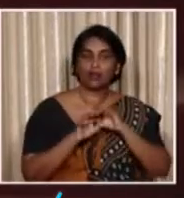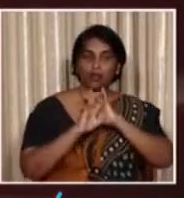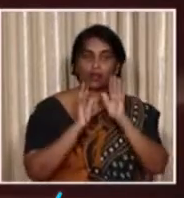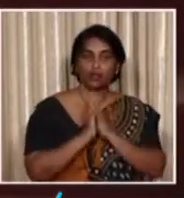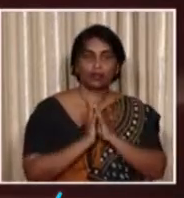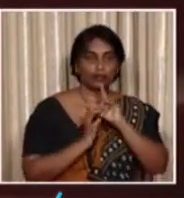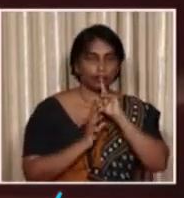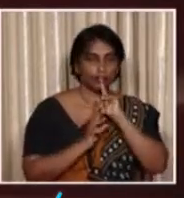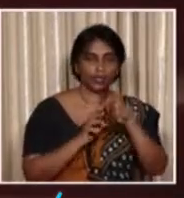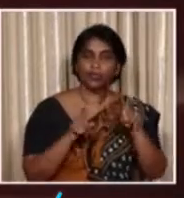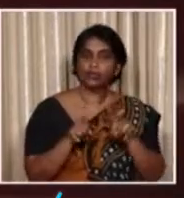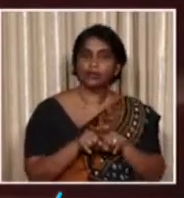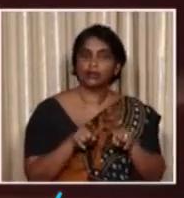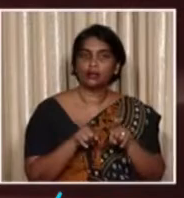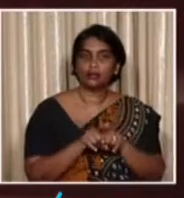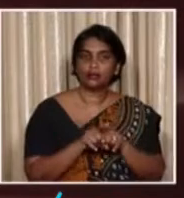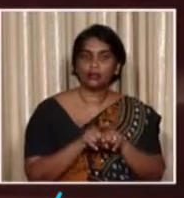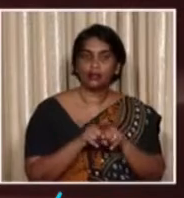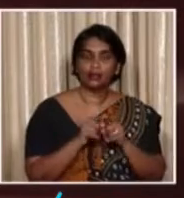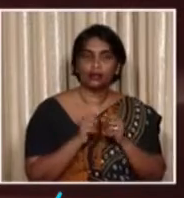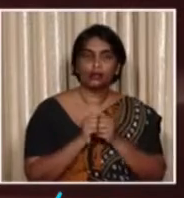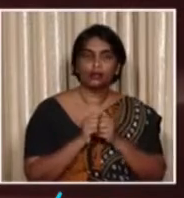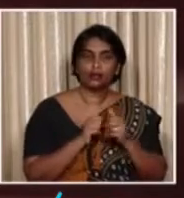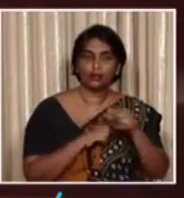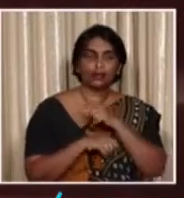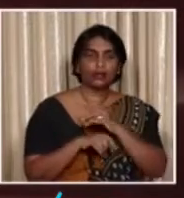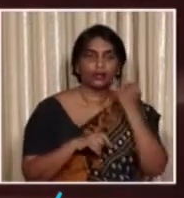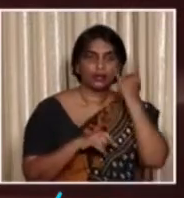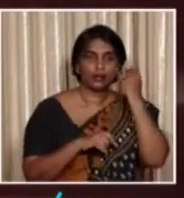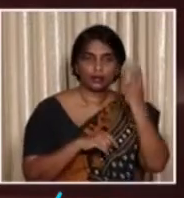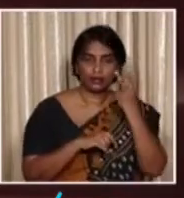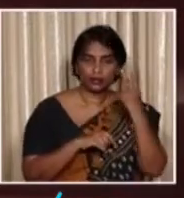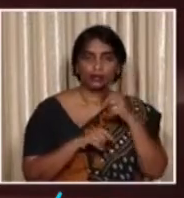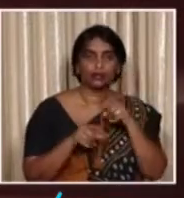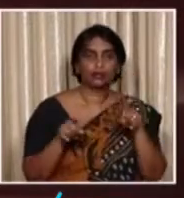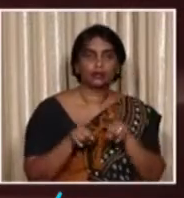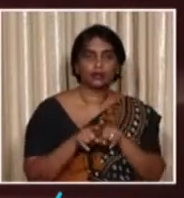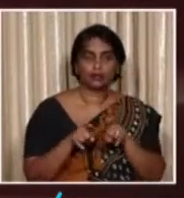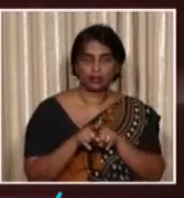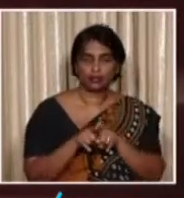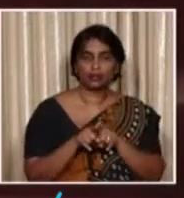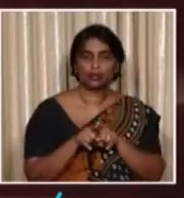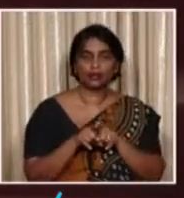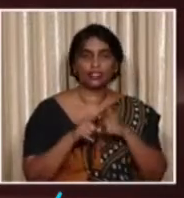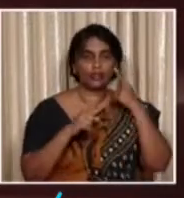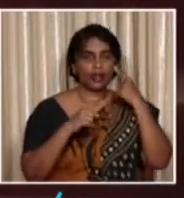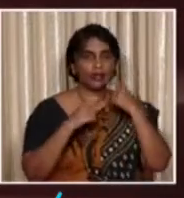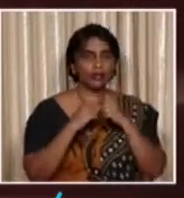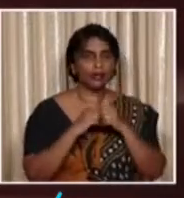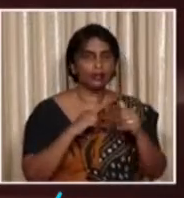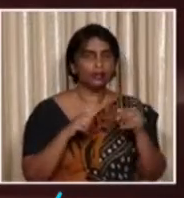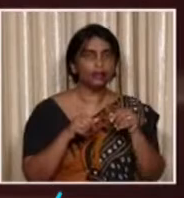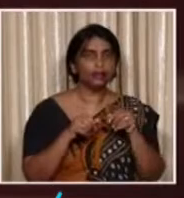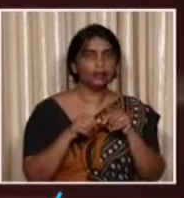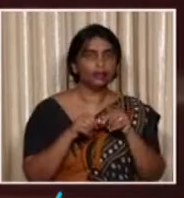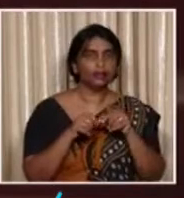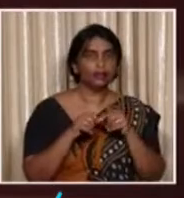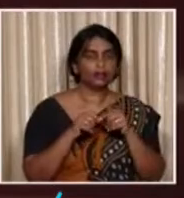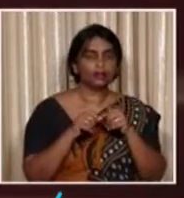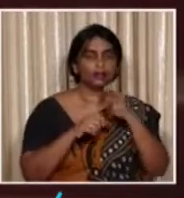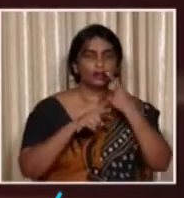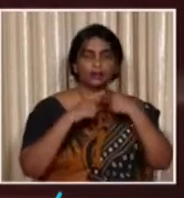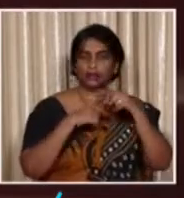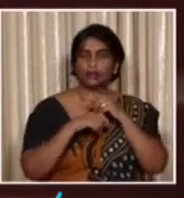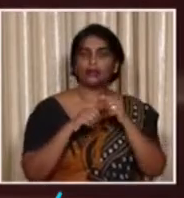Netinisa, Samata Niti Patitumat, Singapore Niti Samagamat, Dinaki Pekat, Kalabagani, Nanaturu, Epilibanda